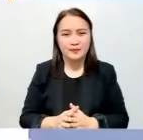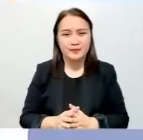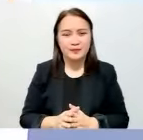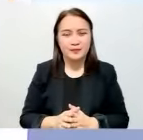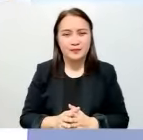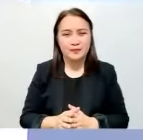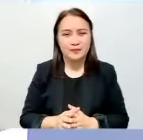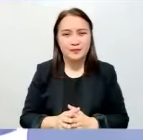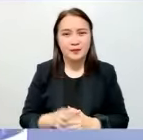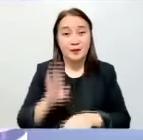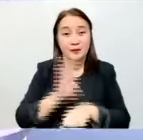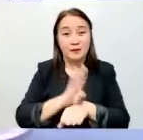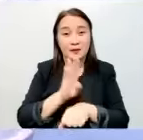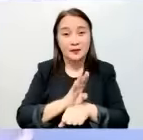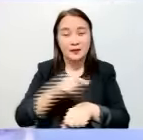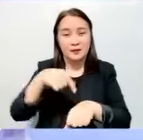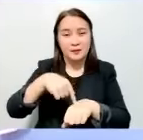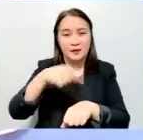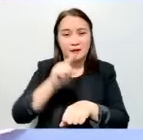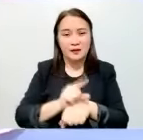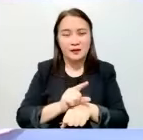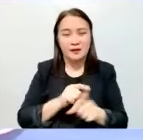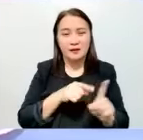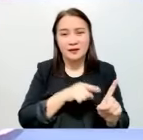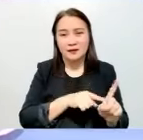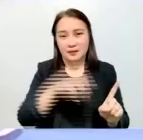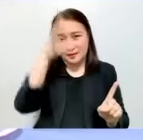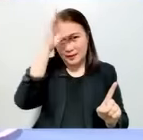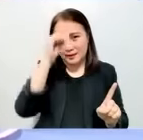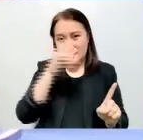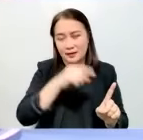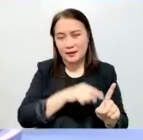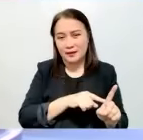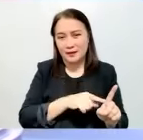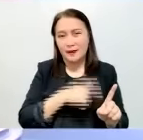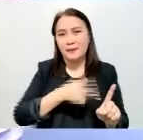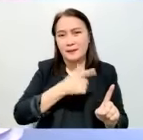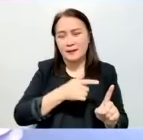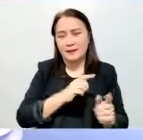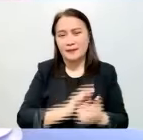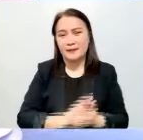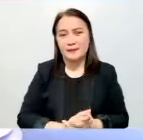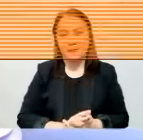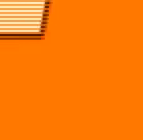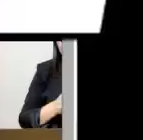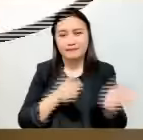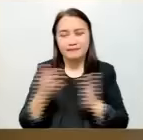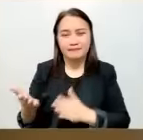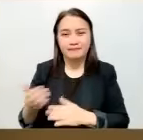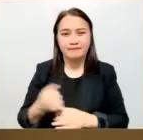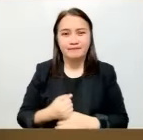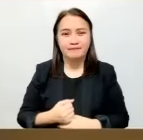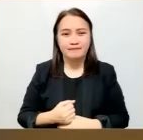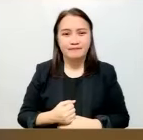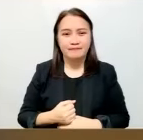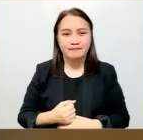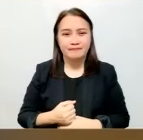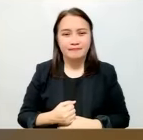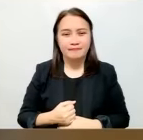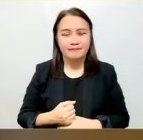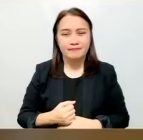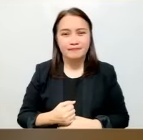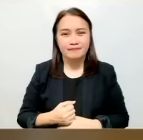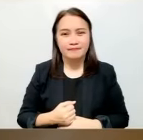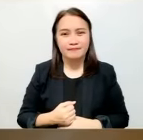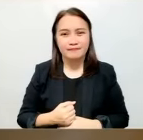Baclaran, Paranaque. Ang biktima kakain lang ng tambangan. Nagbabalik si Dave Abuel. Duguan at